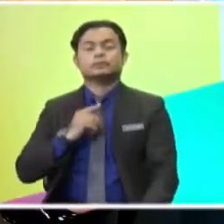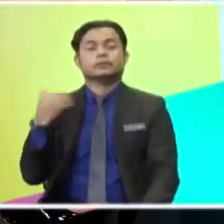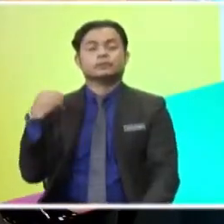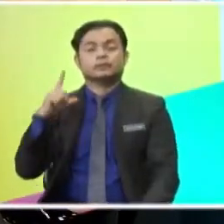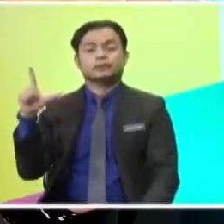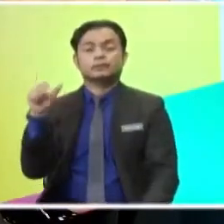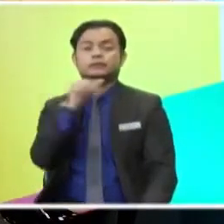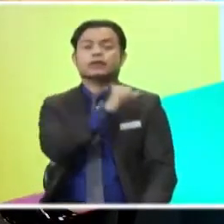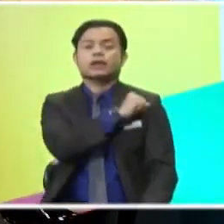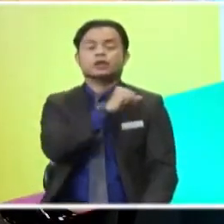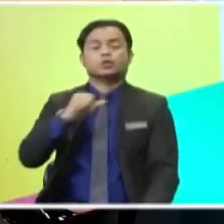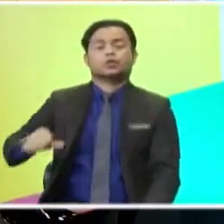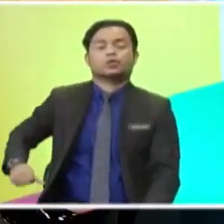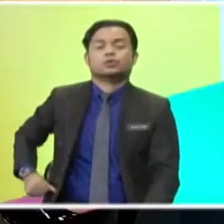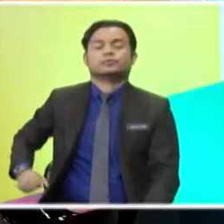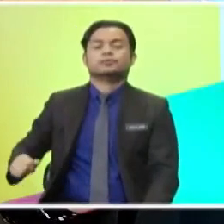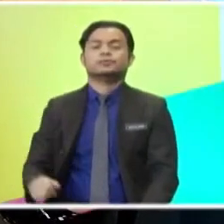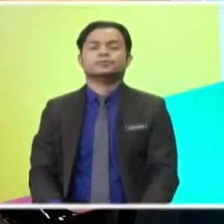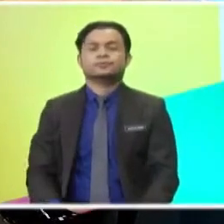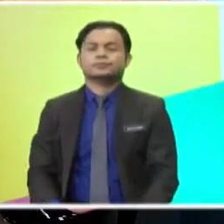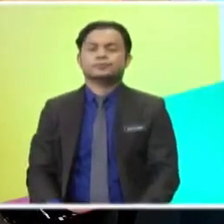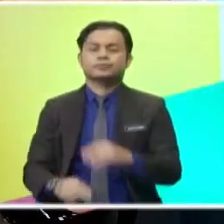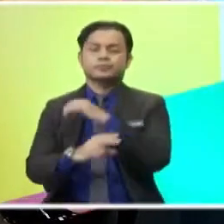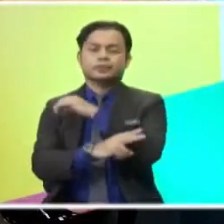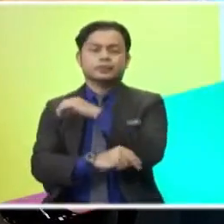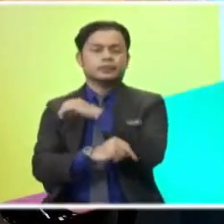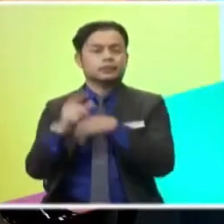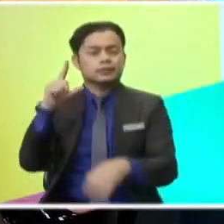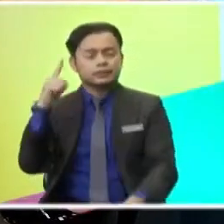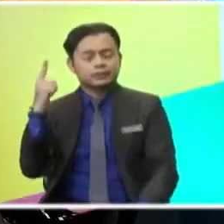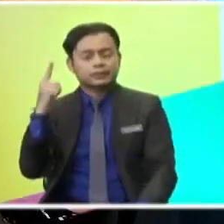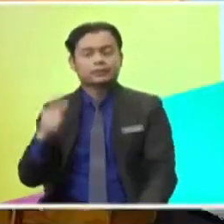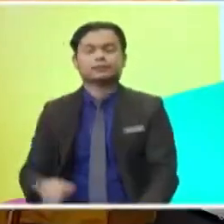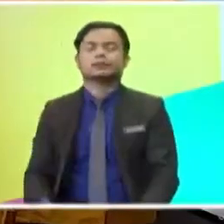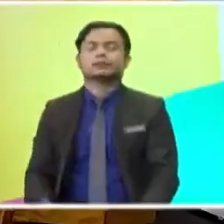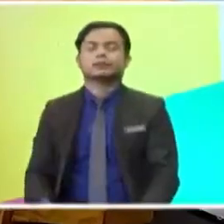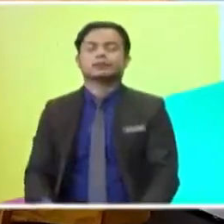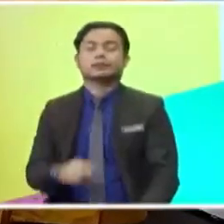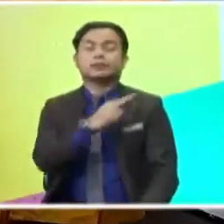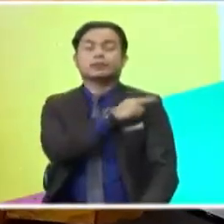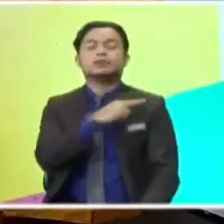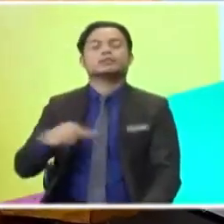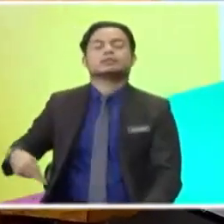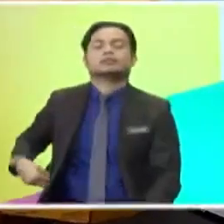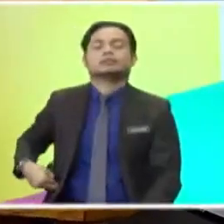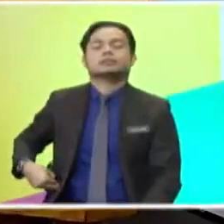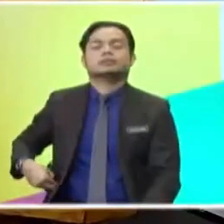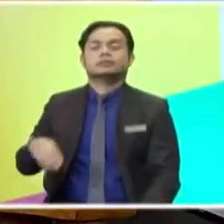Okey, kalau negeri-negeri lain, siapa ketua agama Islamnya? Raja dan sultan negeri